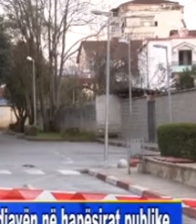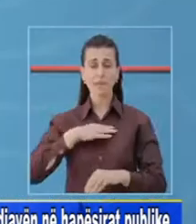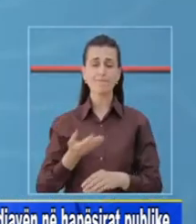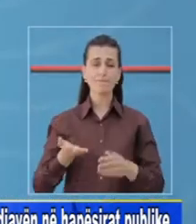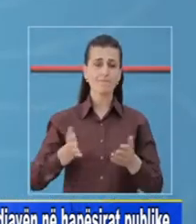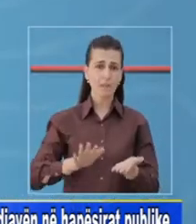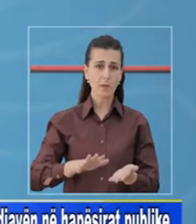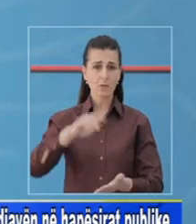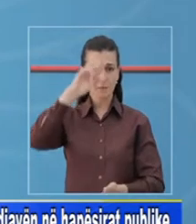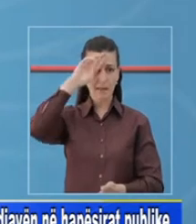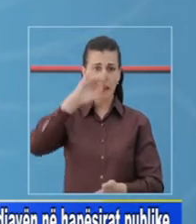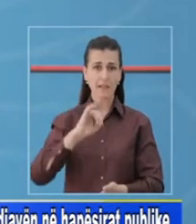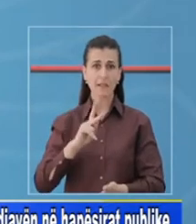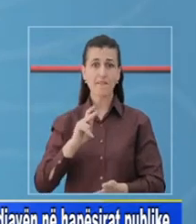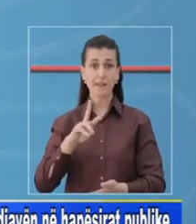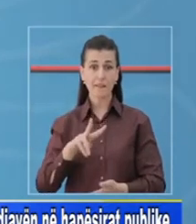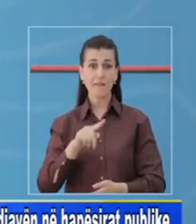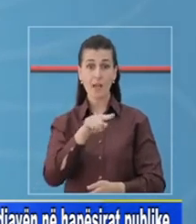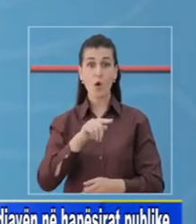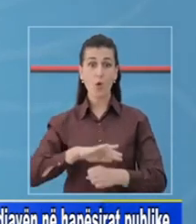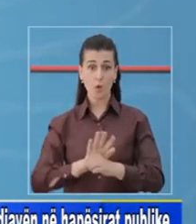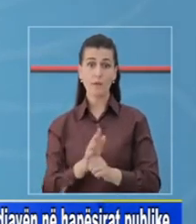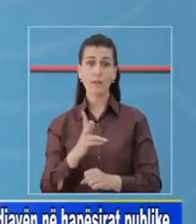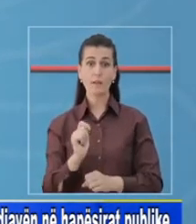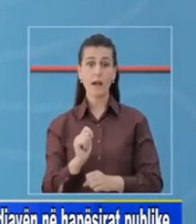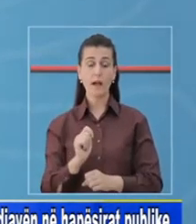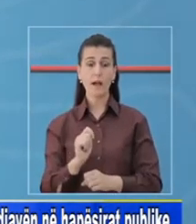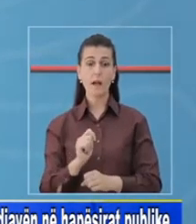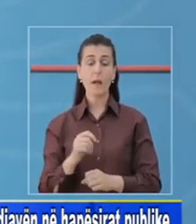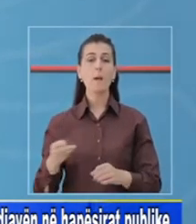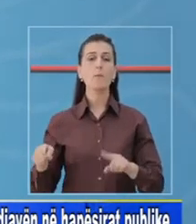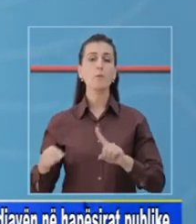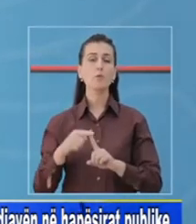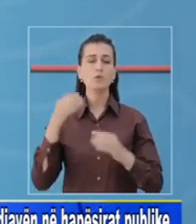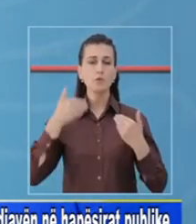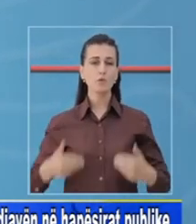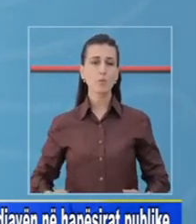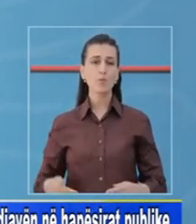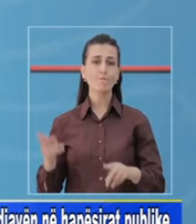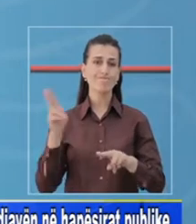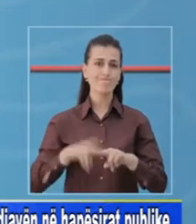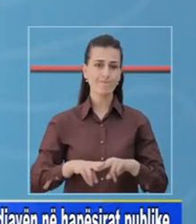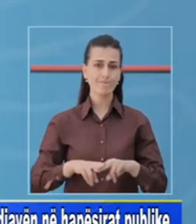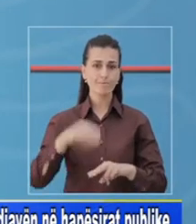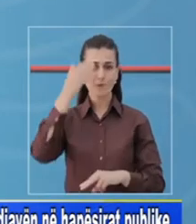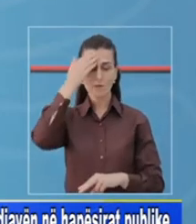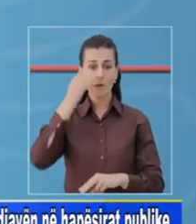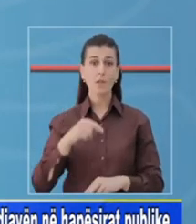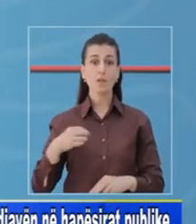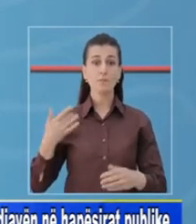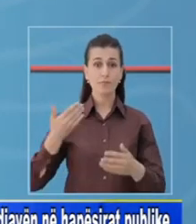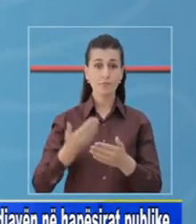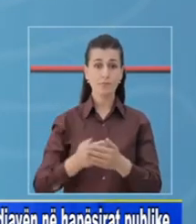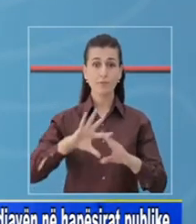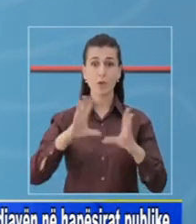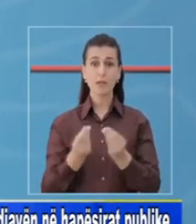Durrës. Ministria e Shëndetësisë deklaroi sot se shkon në 1232 numri I totalit të prekurve me COVID-19 në